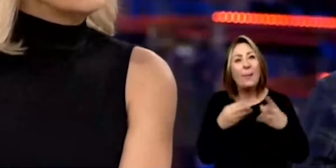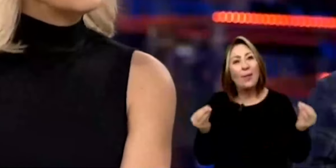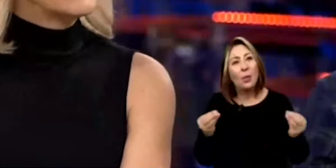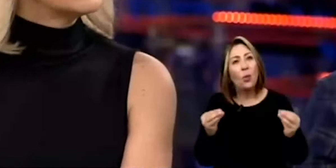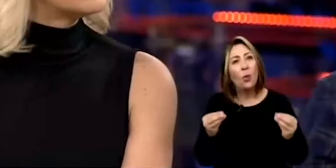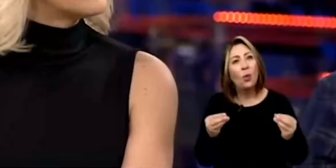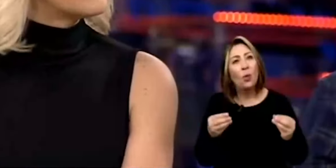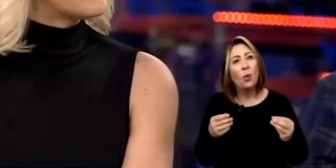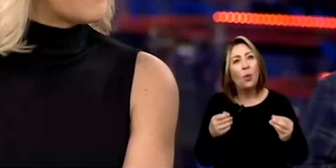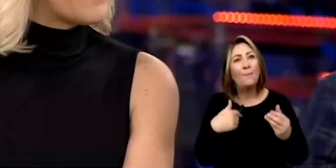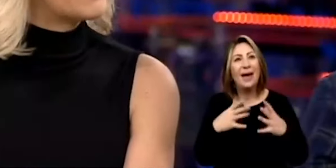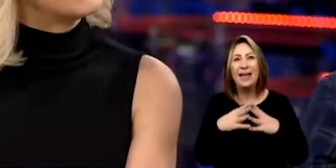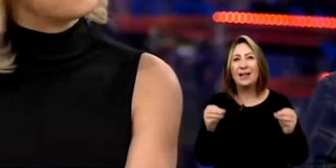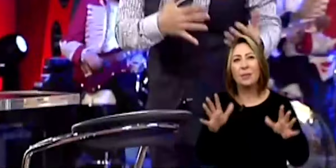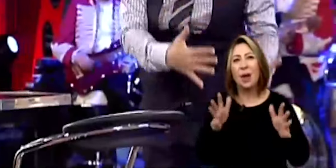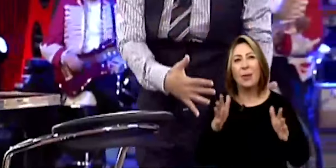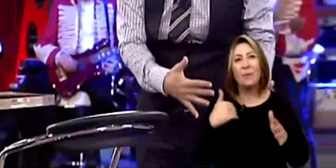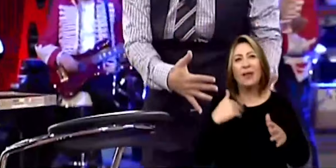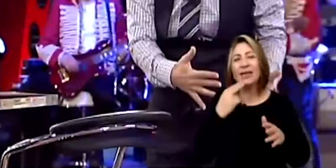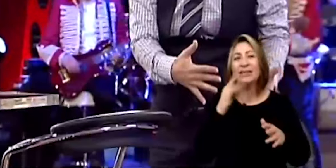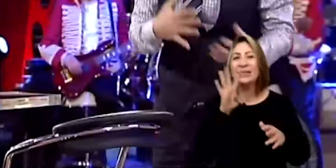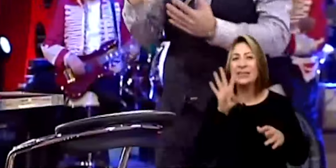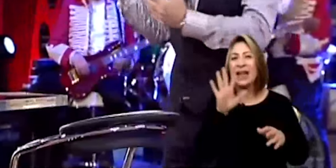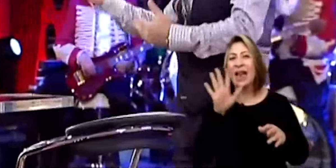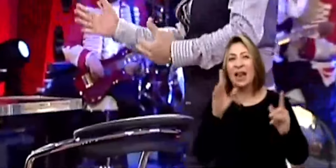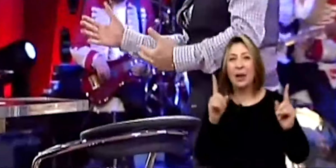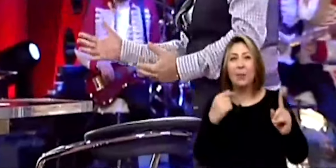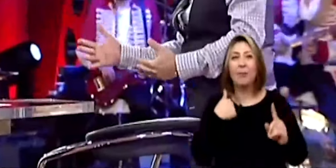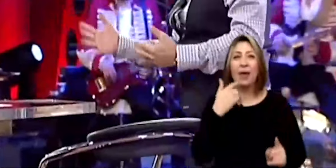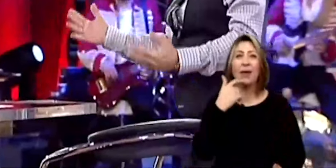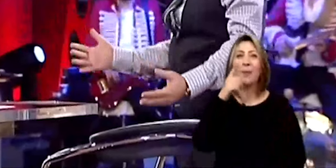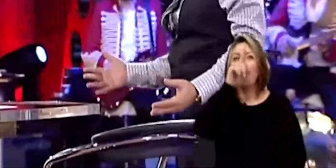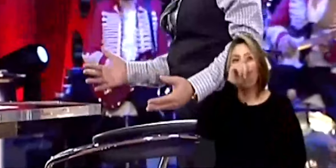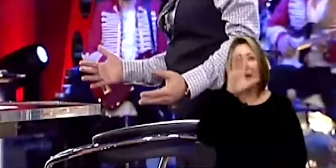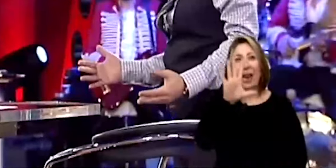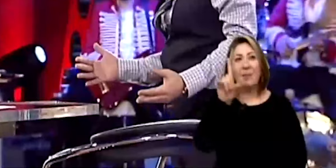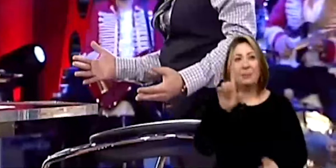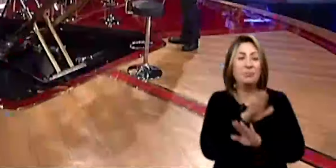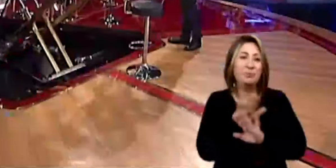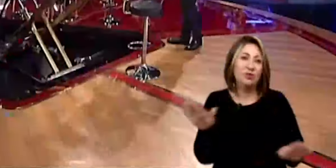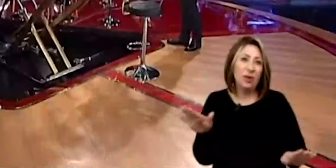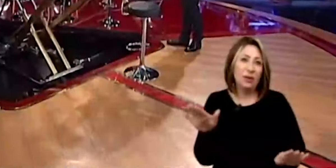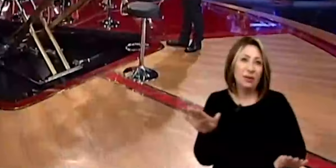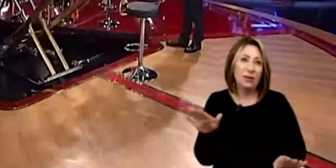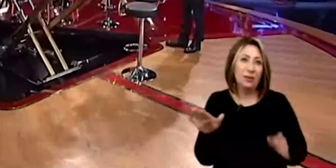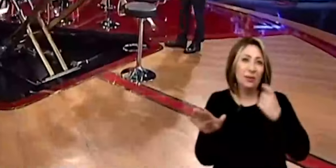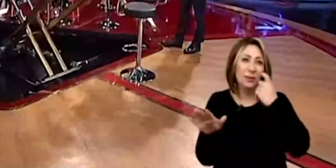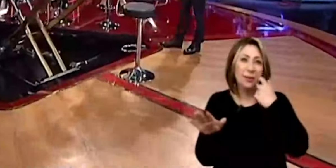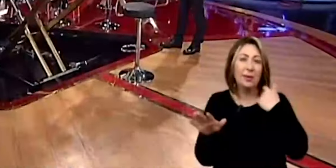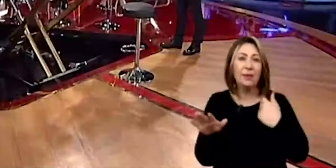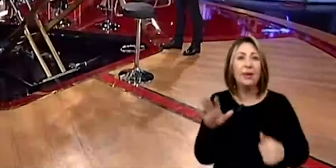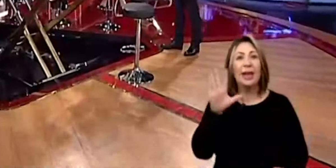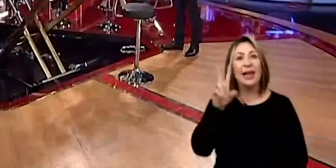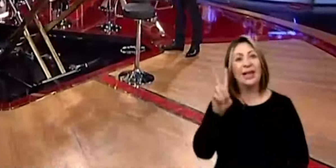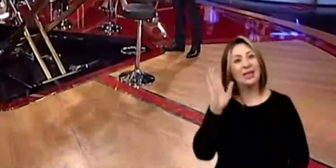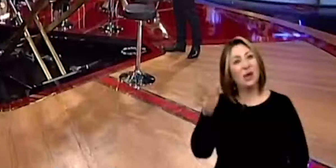hocam? Ben çünkü onu yitirdim herhalde. Çünkü ben 40 ile 50 arasında giriliyorsa... ben Mart ayında 51'imi bitireceğim. Ve